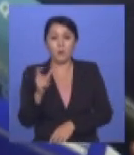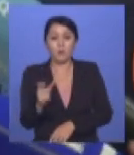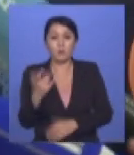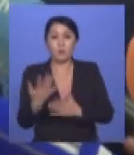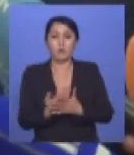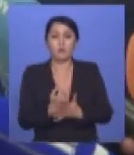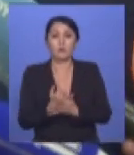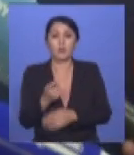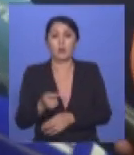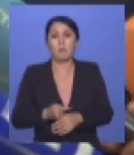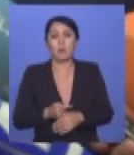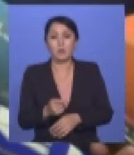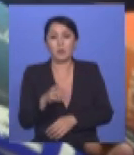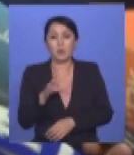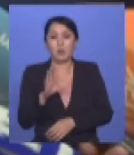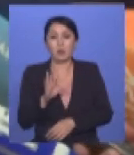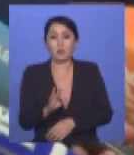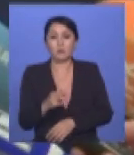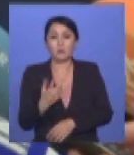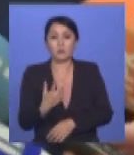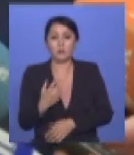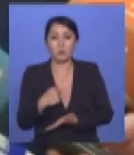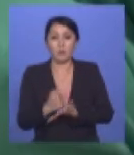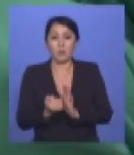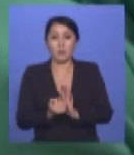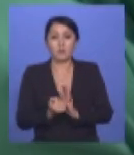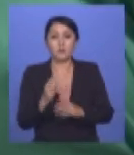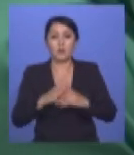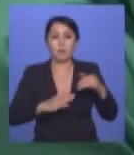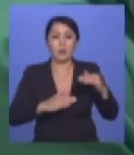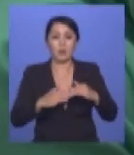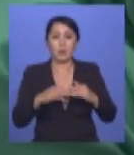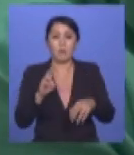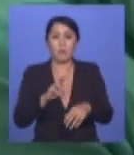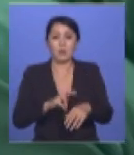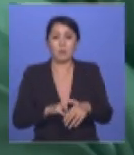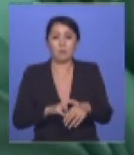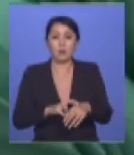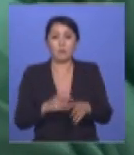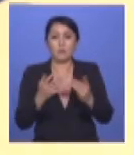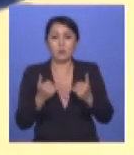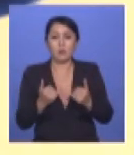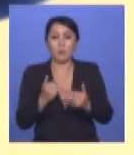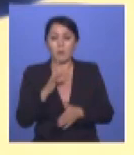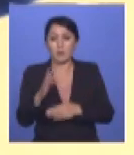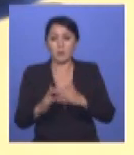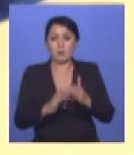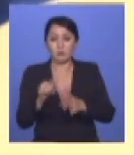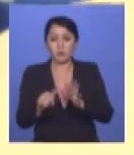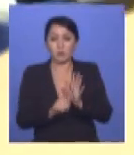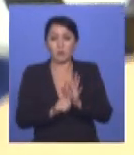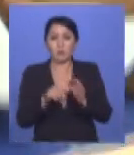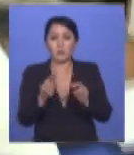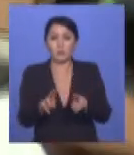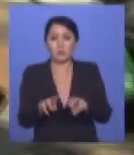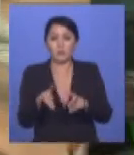үміткер жұмысқа орналасуға өтініш берген, бірақ оның тек үшеуі ғана қабылданған. Кәсіби дәрігерлерге тоқталатын болсақ, бүгінде орталықта 6